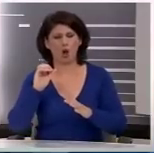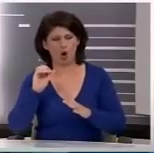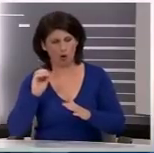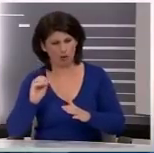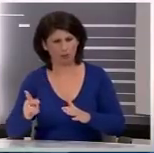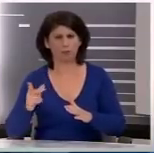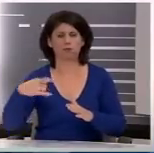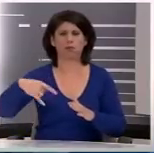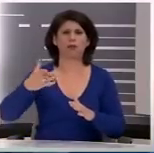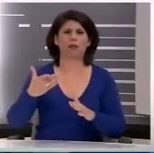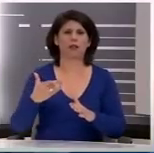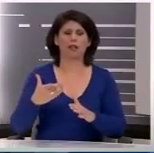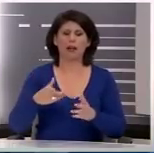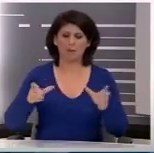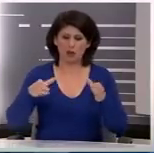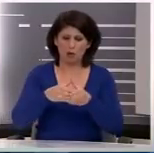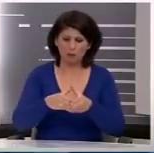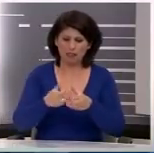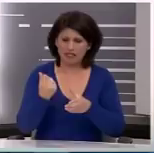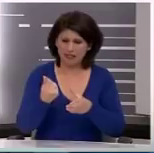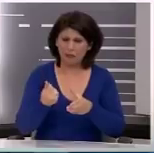Παρετημένοι οι πρόεδροι των επιτροπών τιμών.